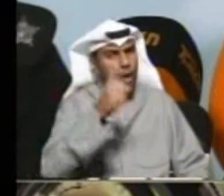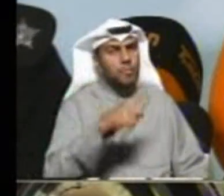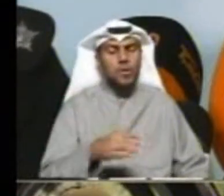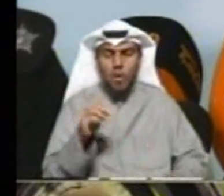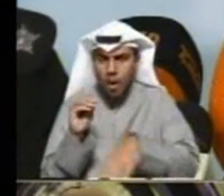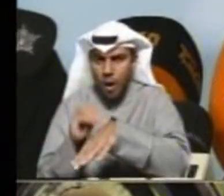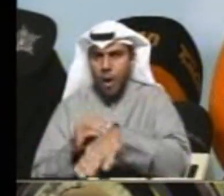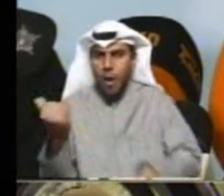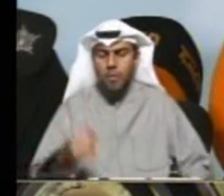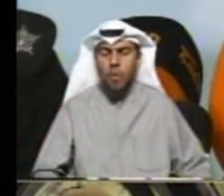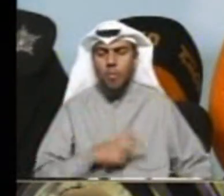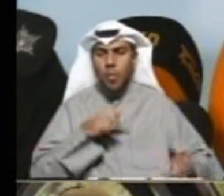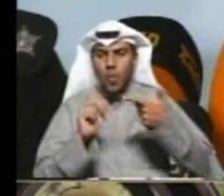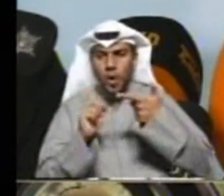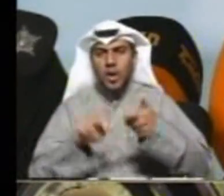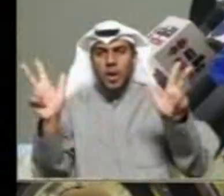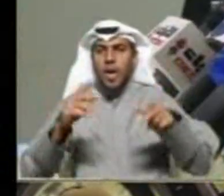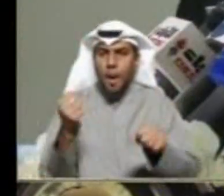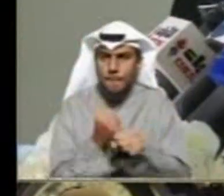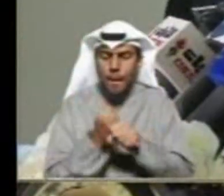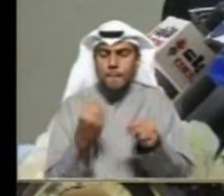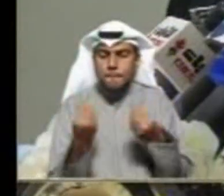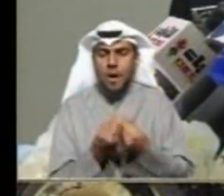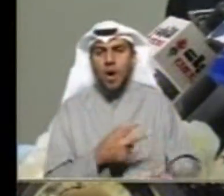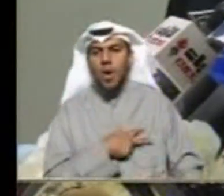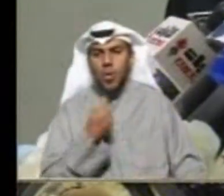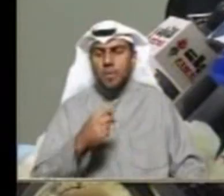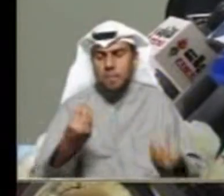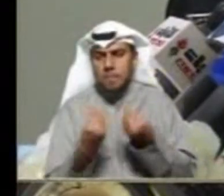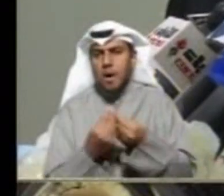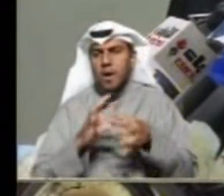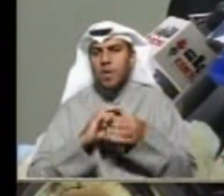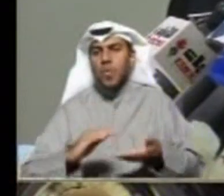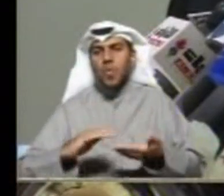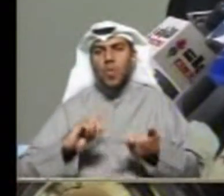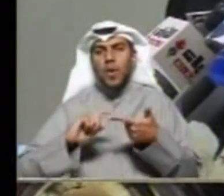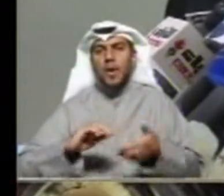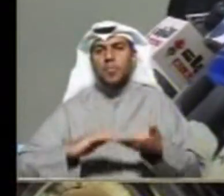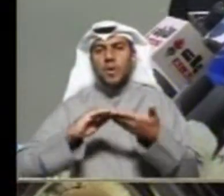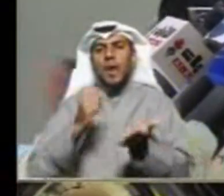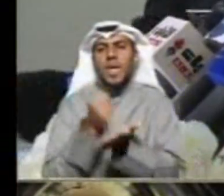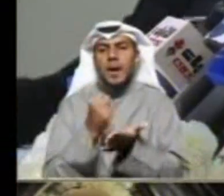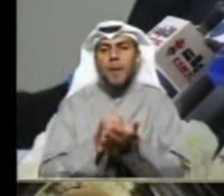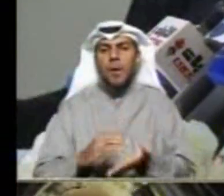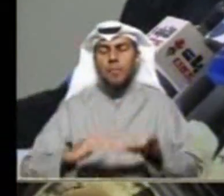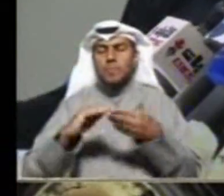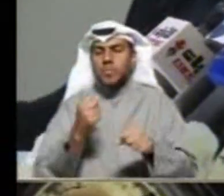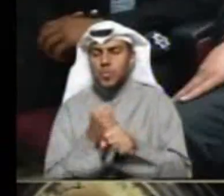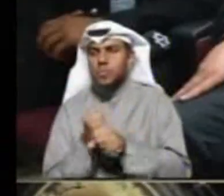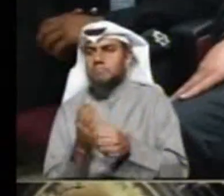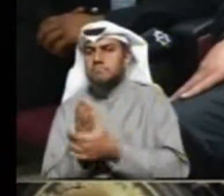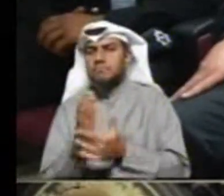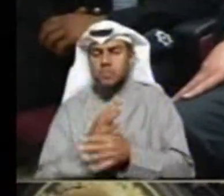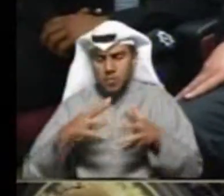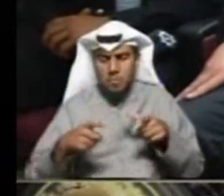سعادة الفريق وكيل وزارة الإعلام وسيدي سعادة اللواء طلال معرفي الوكيل المساعد لشؤون الإقامة. ومن هذا المنطلق